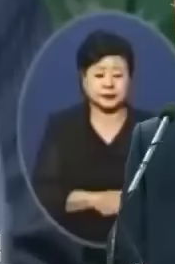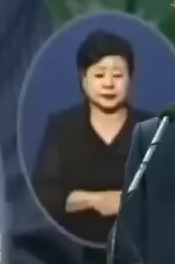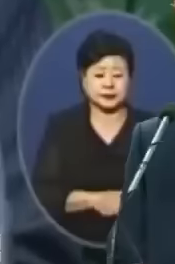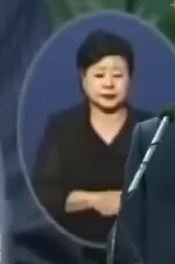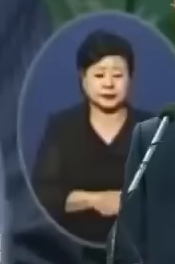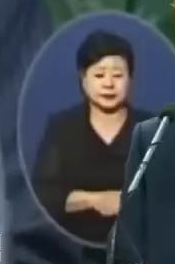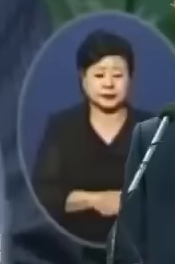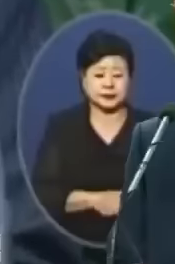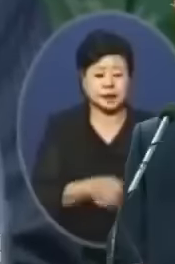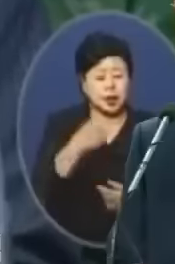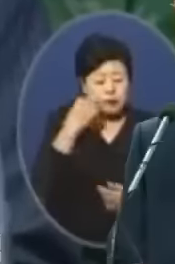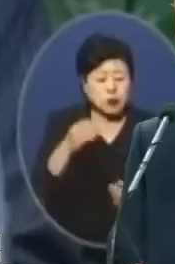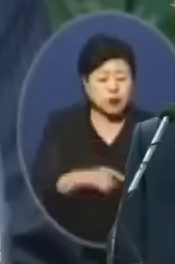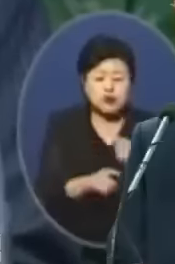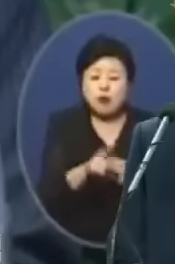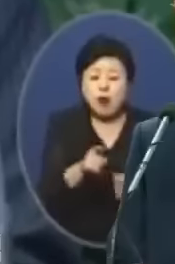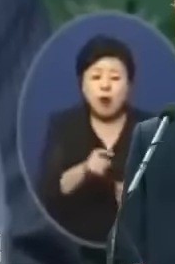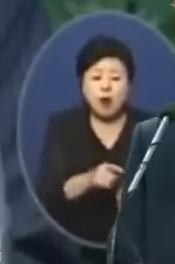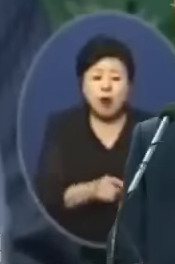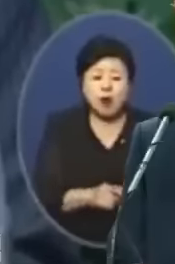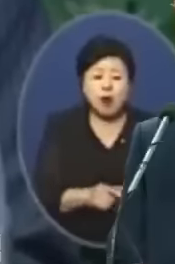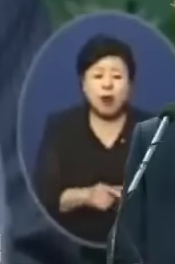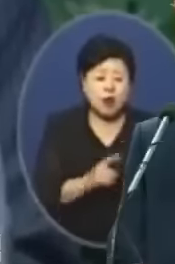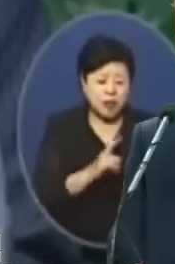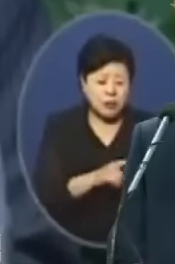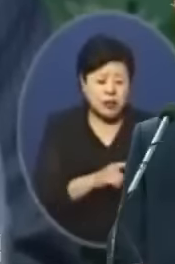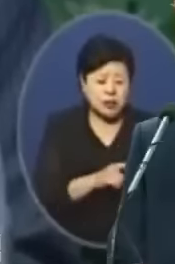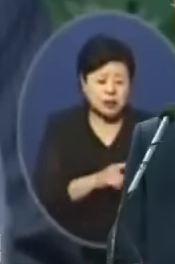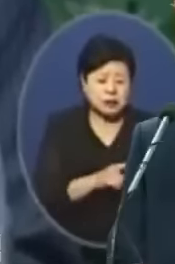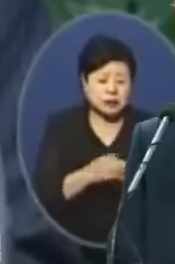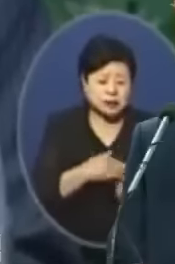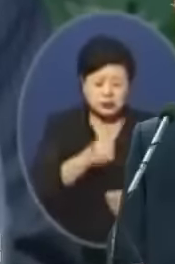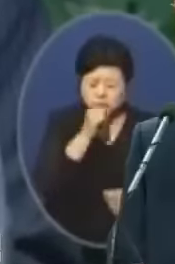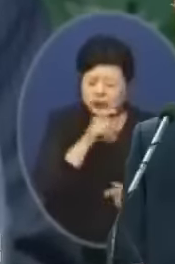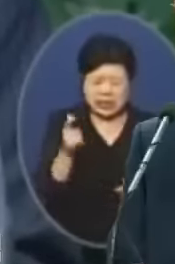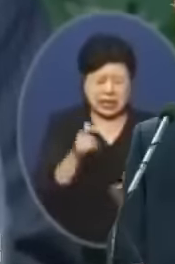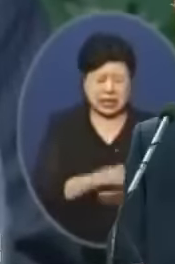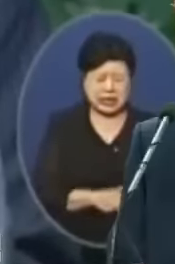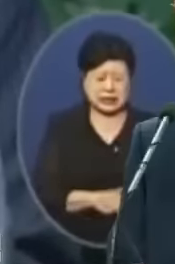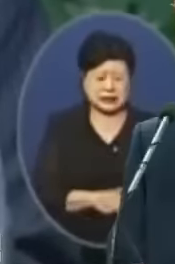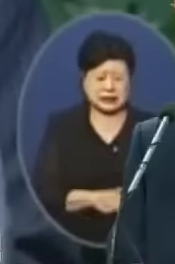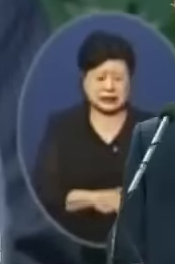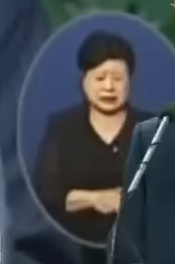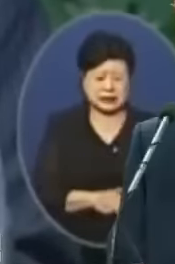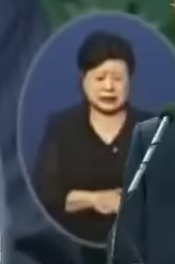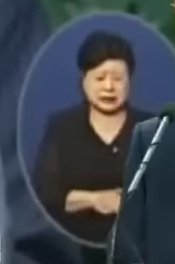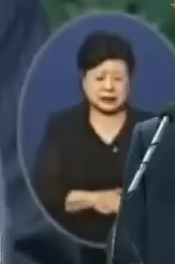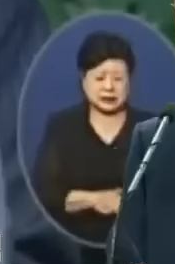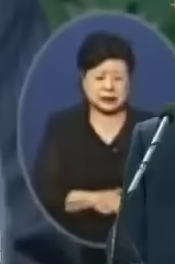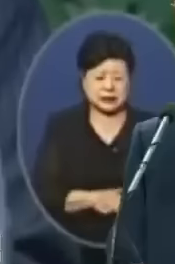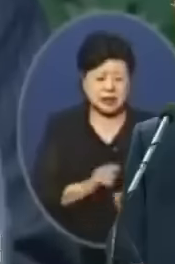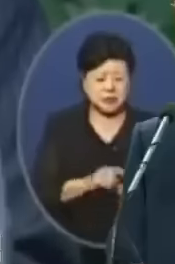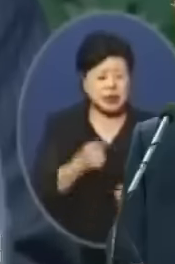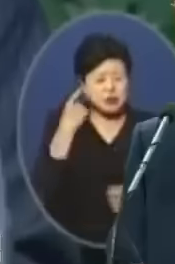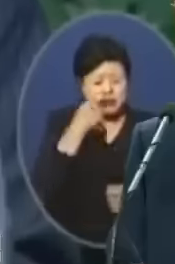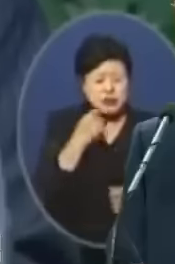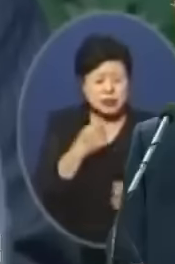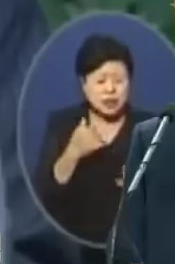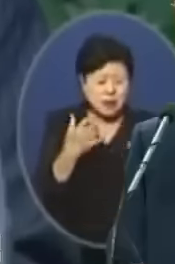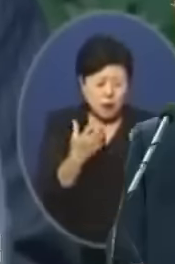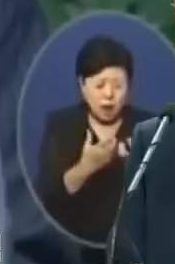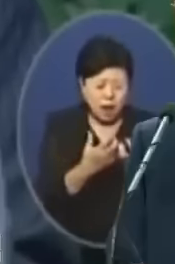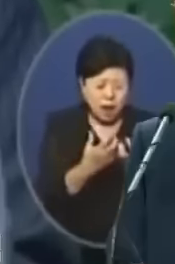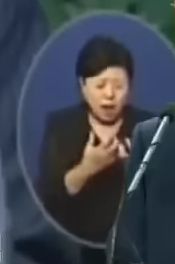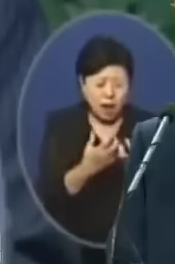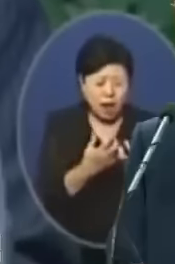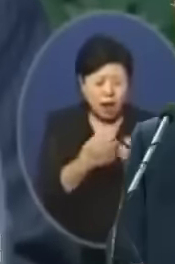마음에 들지 않는 질문을 하시는지 빌립은 기분이 좋지 않았었습니다. 그의 눈에는 인상인해야 되는 사람들이